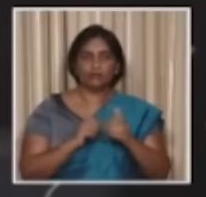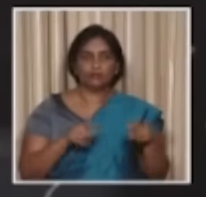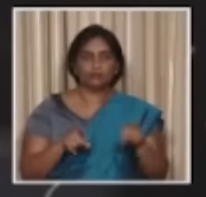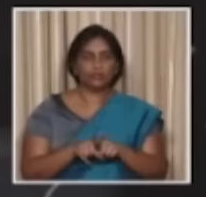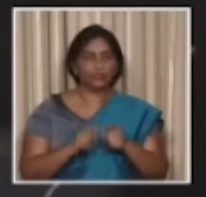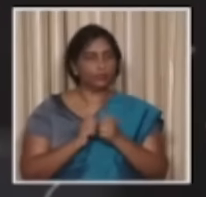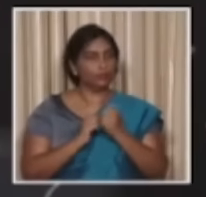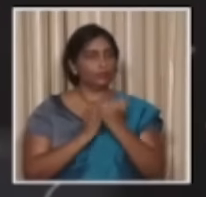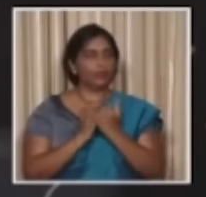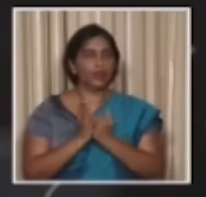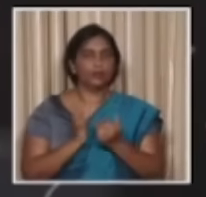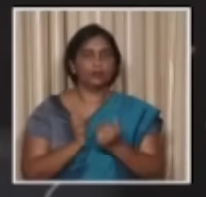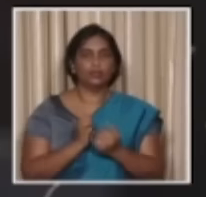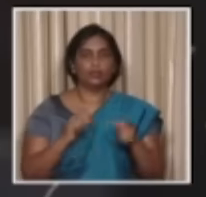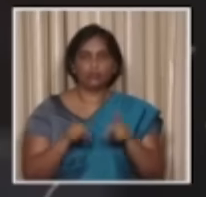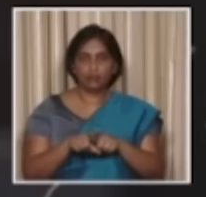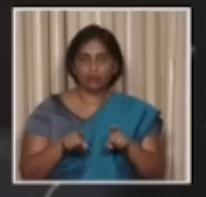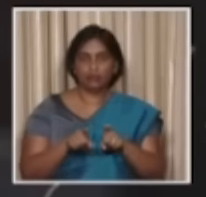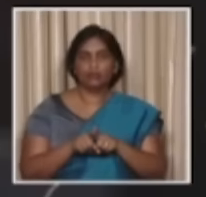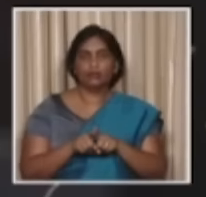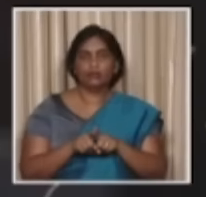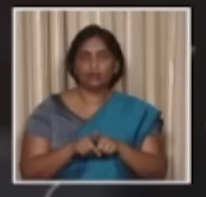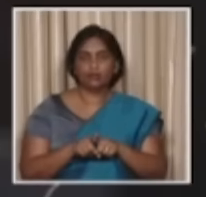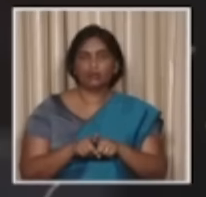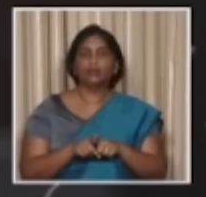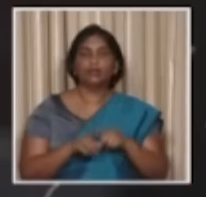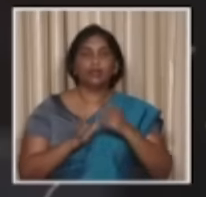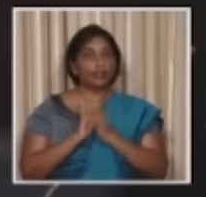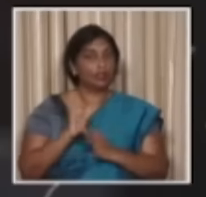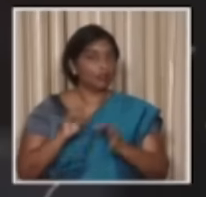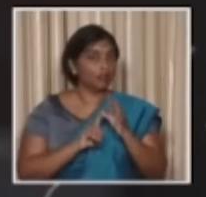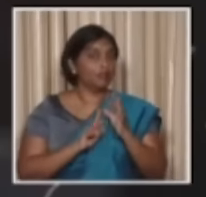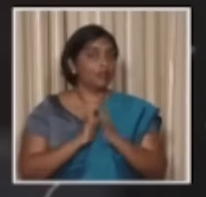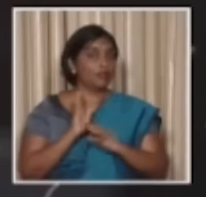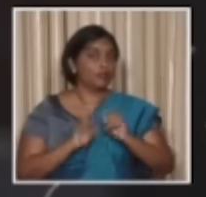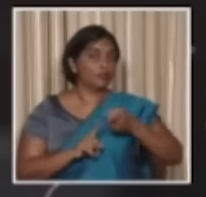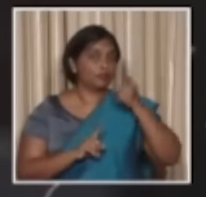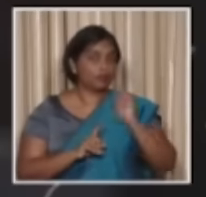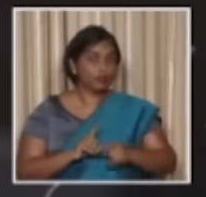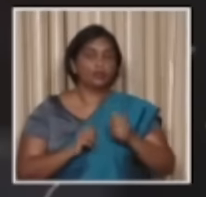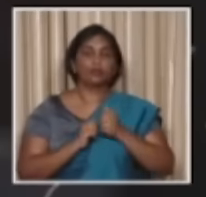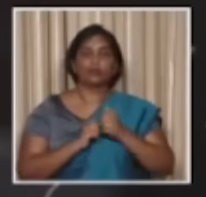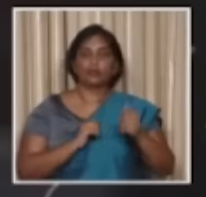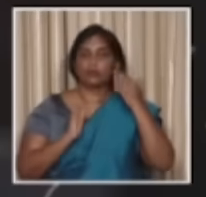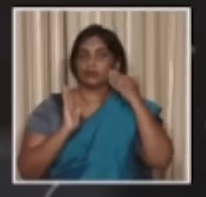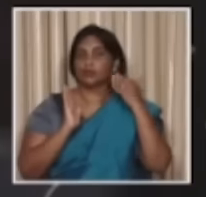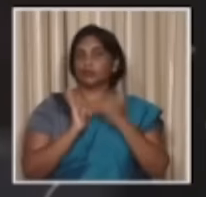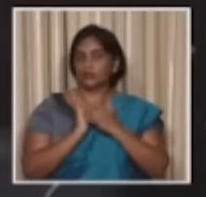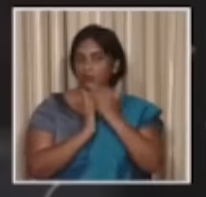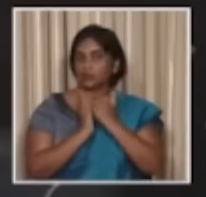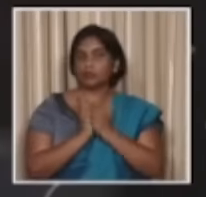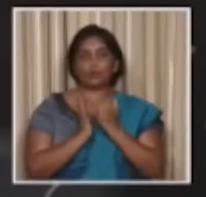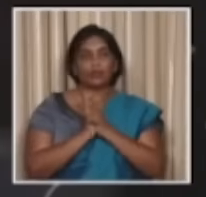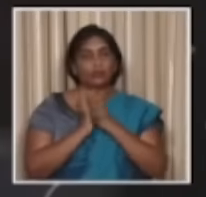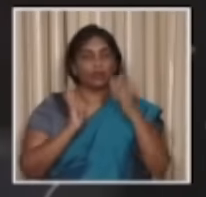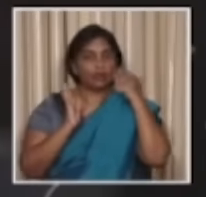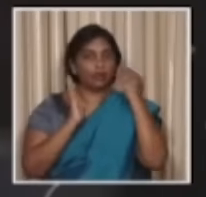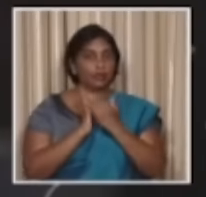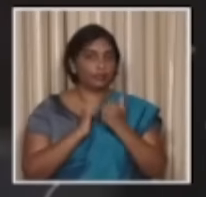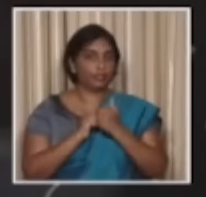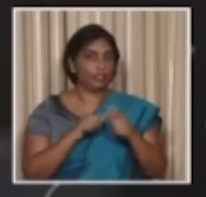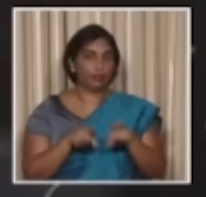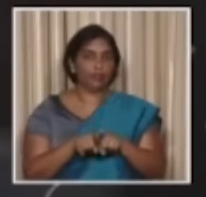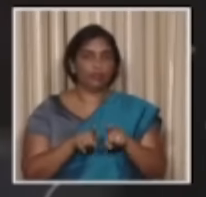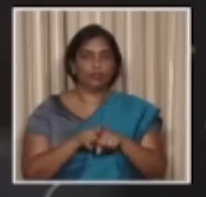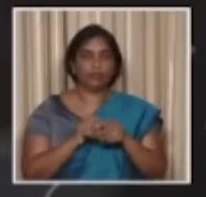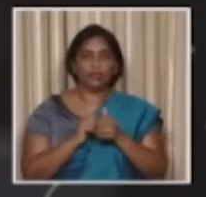මේ රටේ ඇමතිවරු දැනගෙන හෝ නොදැන ඇමතිවරුන්ගේ අනුමැතිය ඇතු හෝ නොමැතිව විශාල දූෂිත මාෆියාවක්